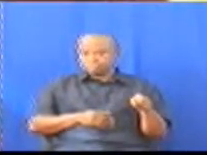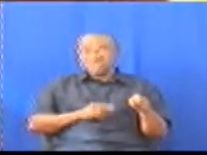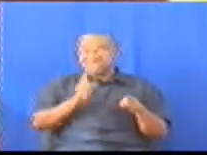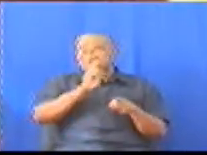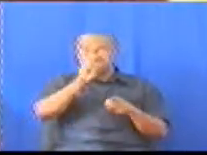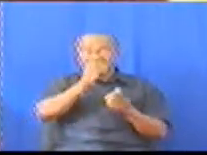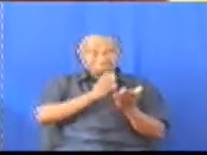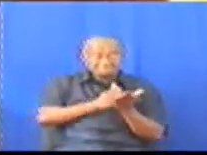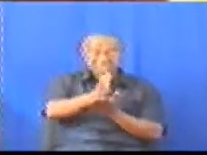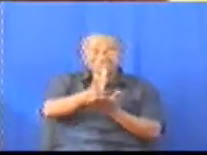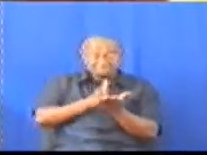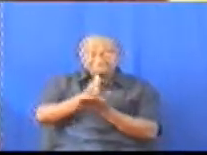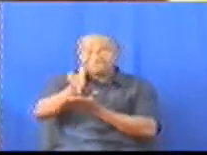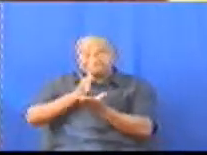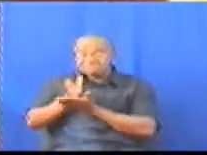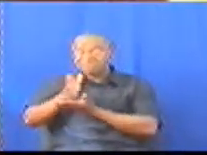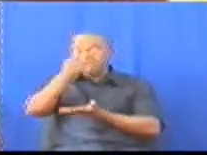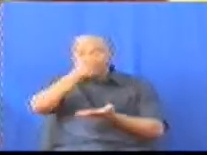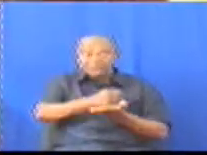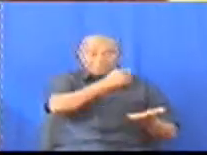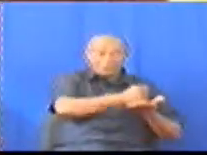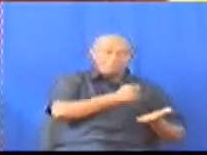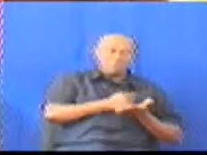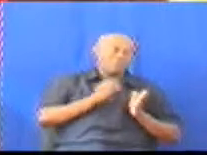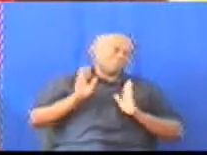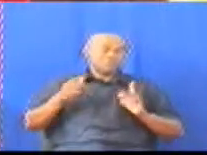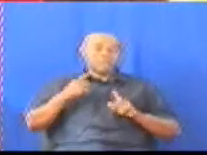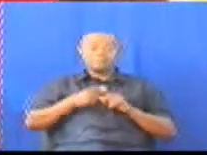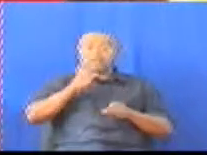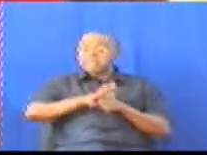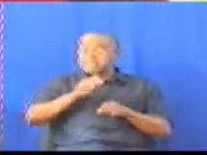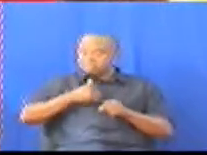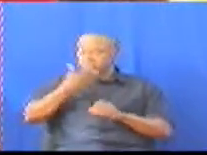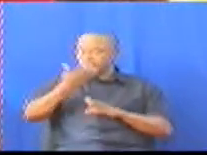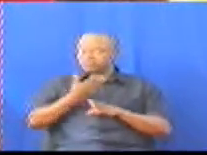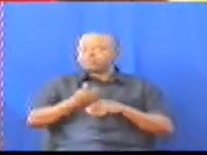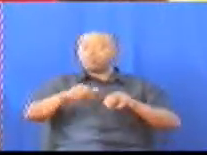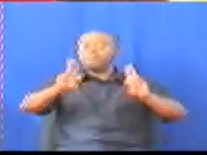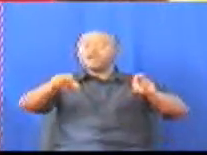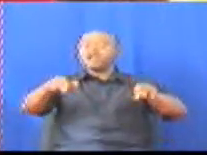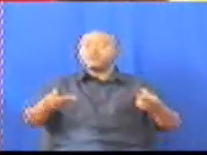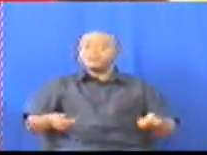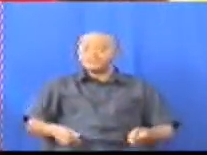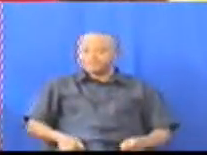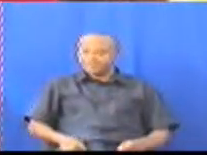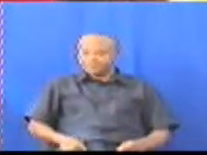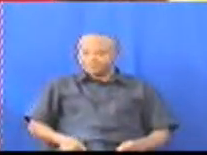tunapitisha tu na kuamua tu. Na mara nyingi mimi nimekuwa mzoefu mahakamani, hii revision